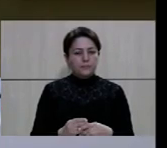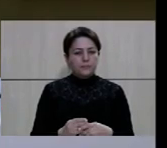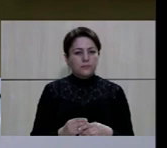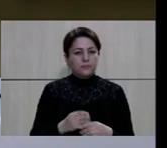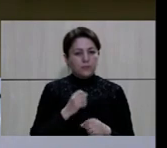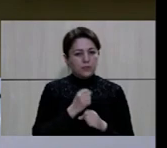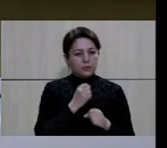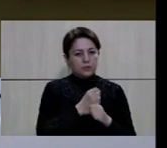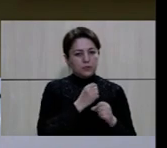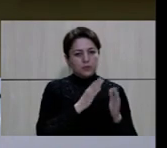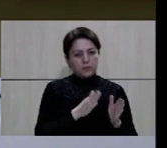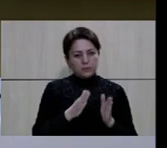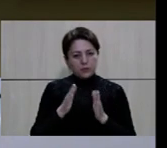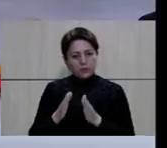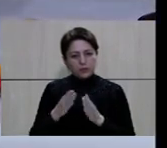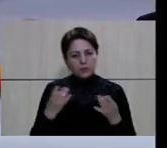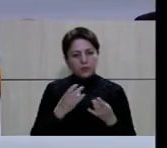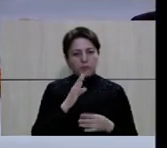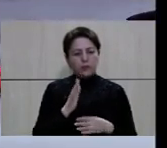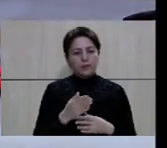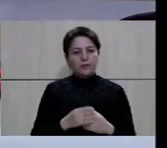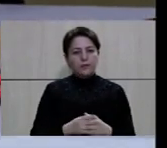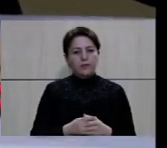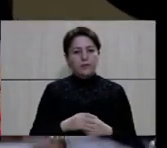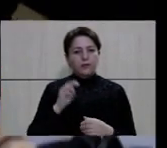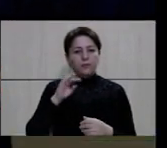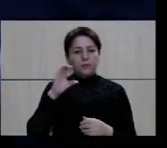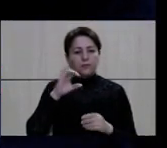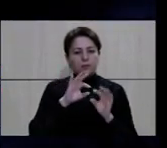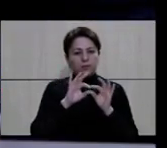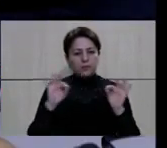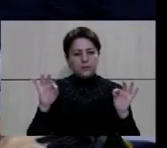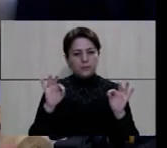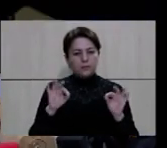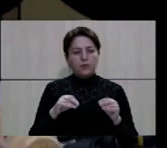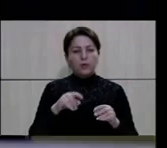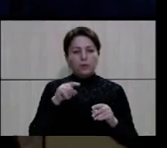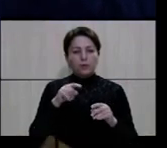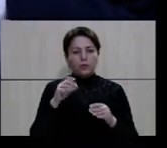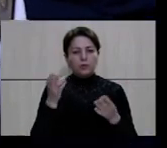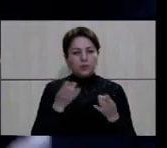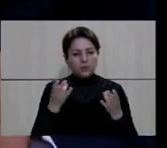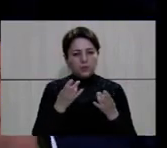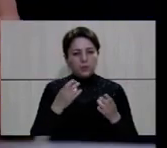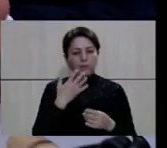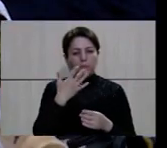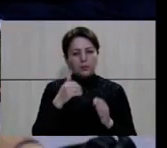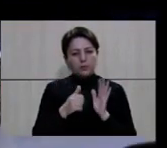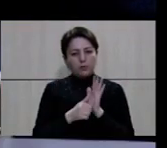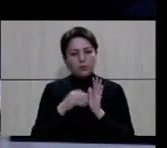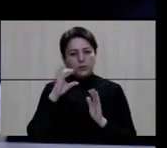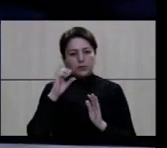Ish ketma-ketligida bizga kerak bo'ladi mis simimiz, mis simimizni keraklicha, ya'ni 5-6